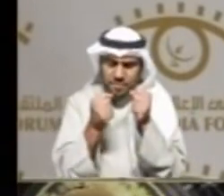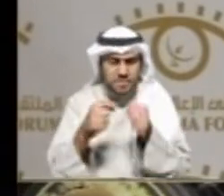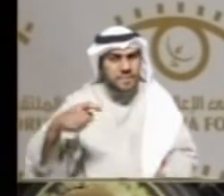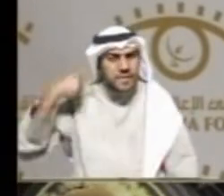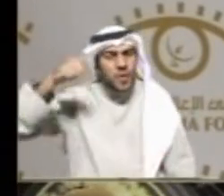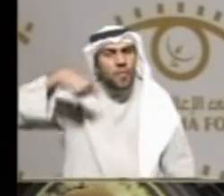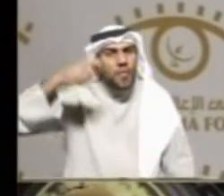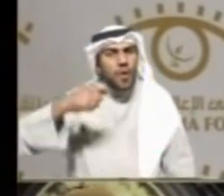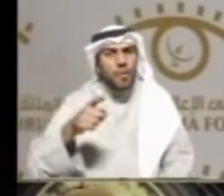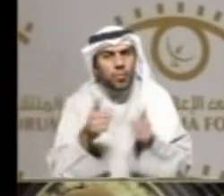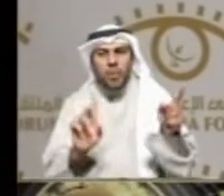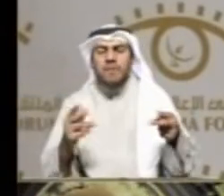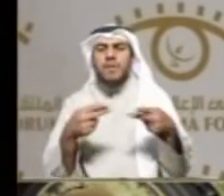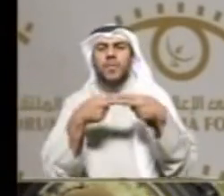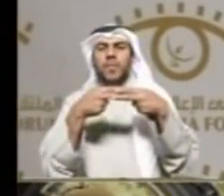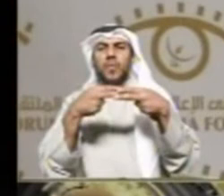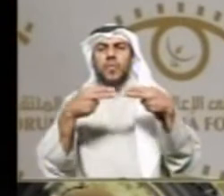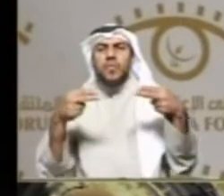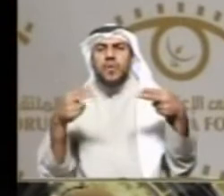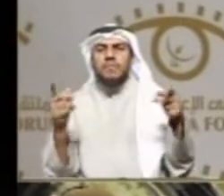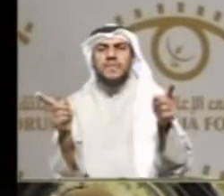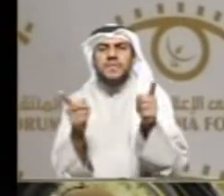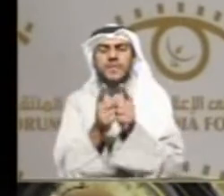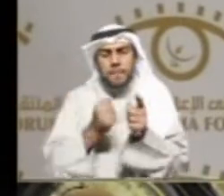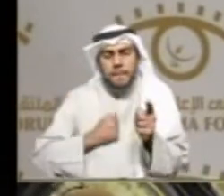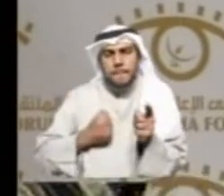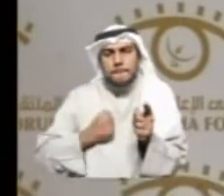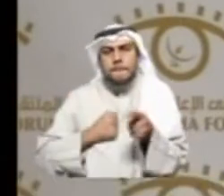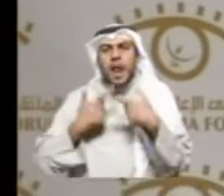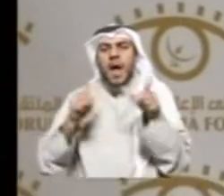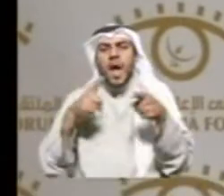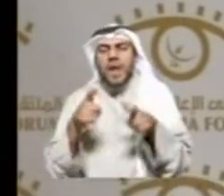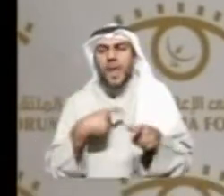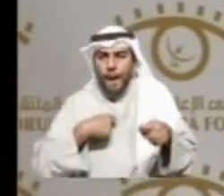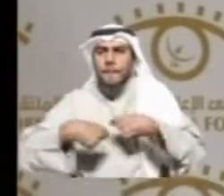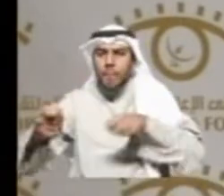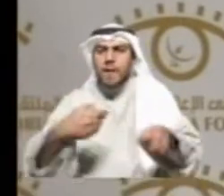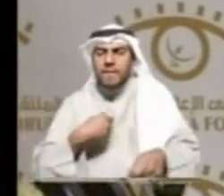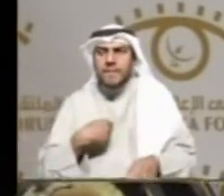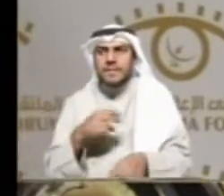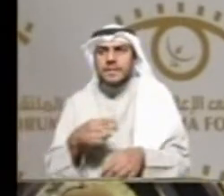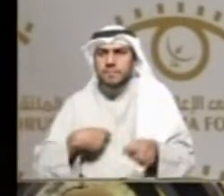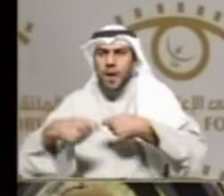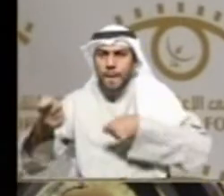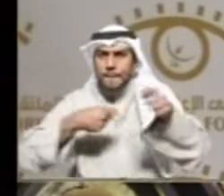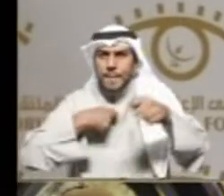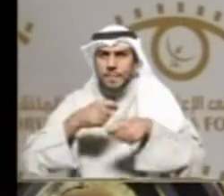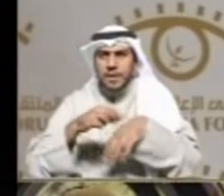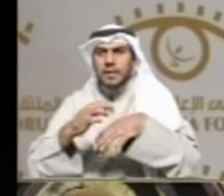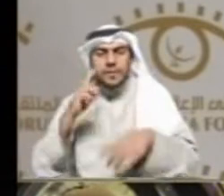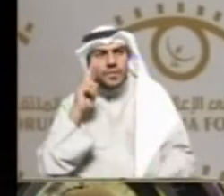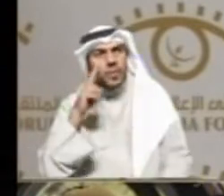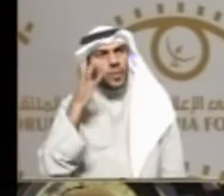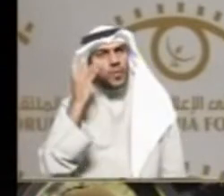وفكرة وتخلي اللي عم بيشوف يرغب بالسلعة اللي عم تعمليها، هذا منتهى الإبداع. يعتبر أنا بعتبره أصعب عمل ممكن يقوم فيه